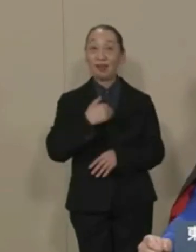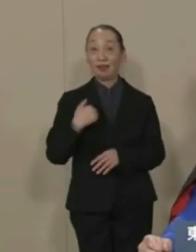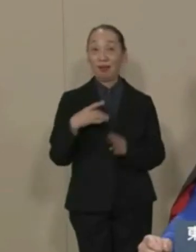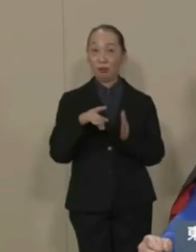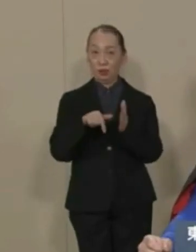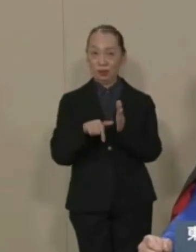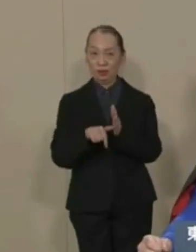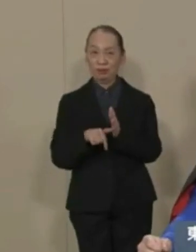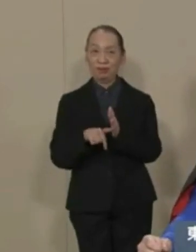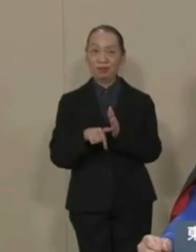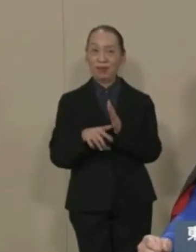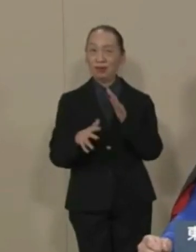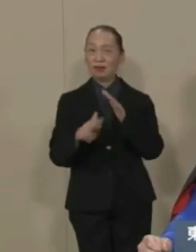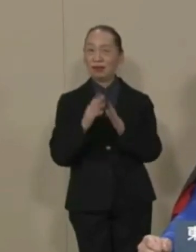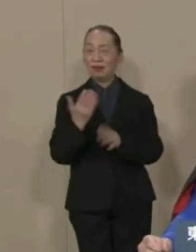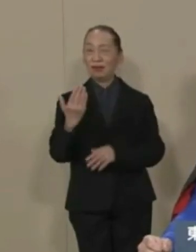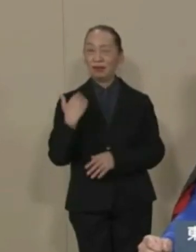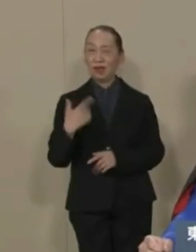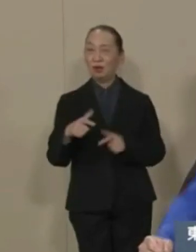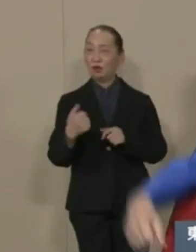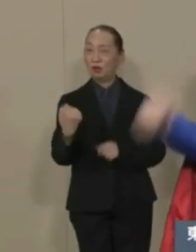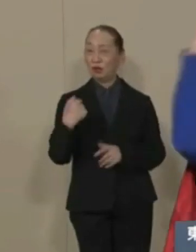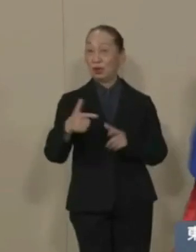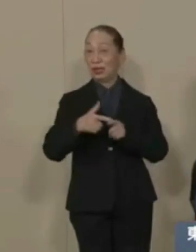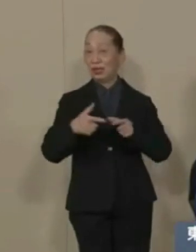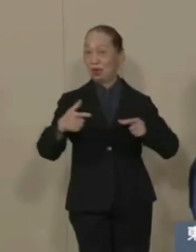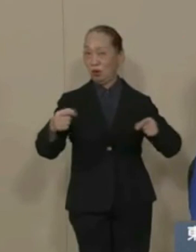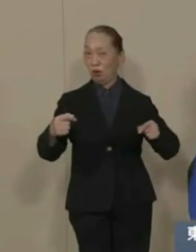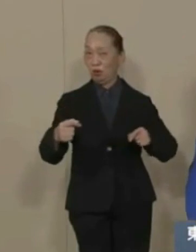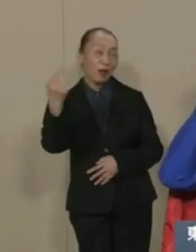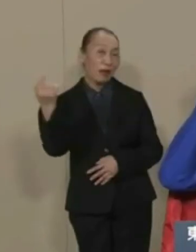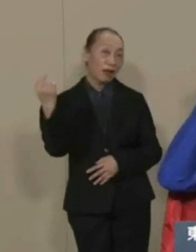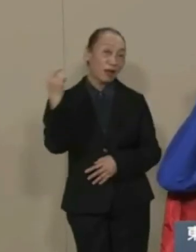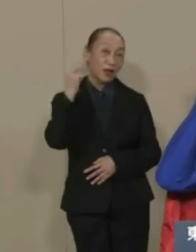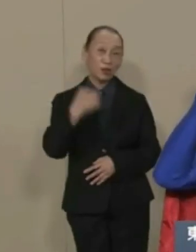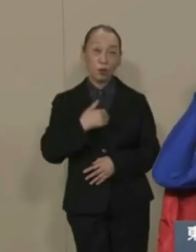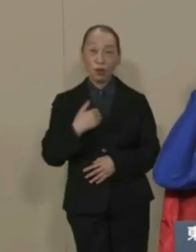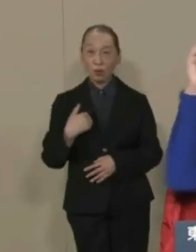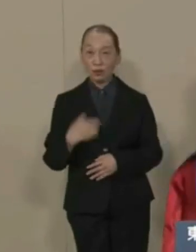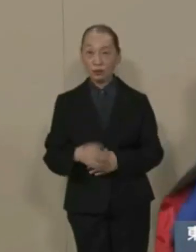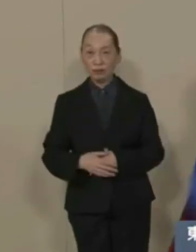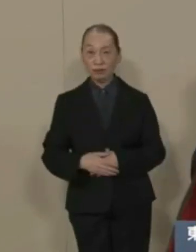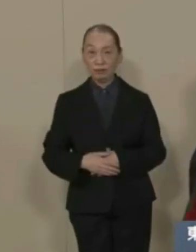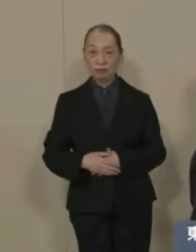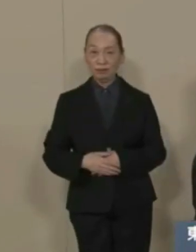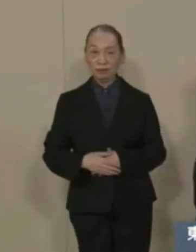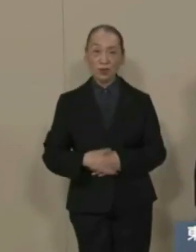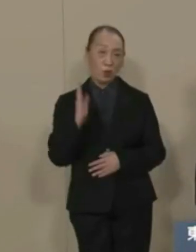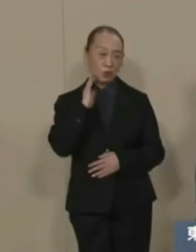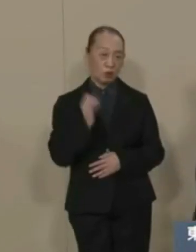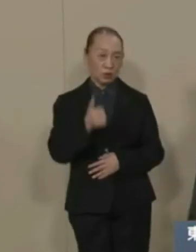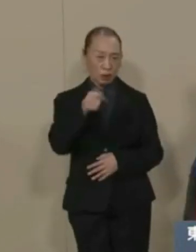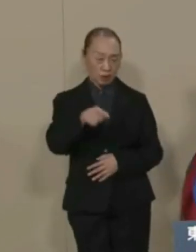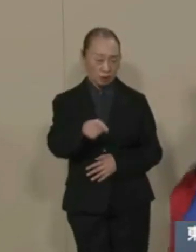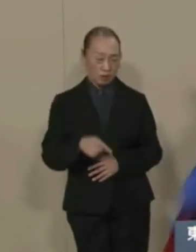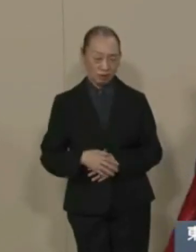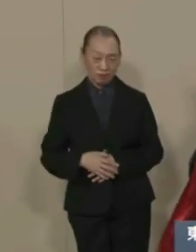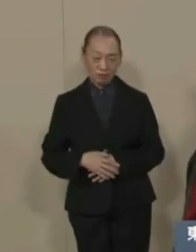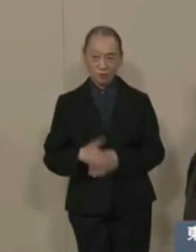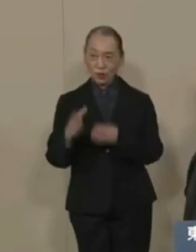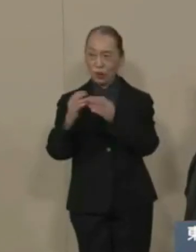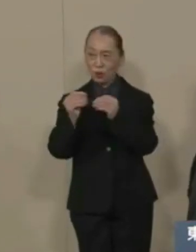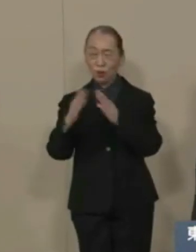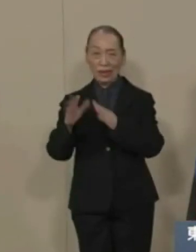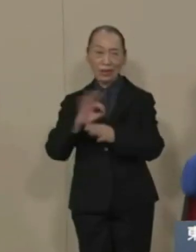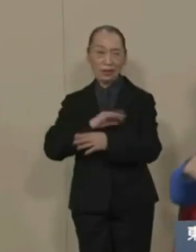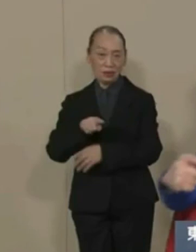ん戦前の強い日本を取り戻せますオ s 総理大臣んこっちゃ